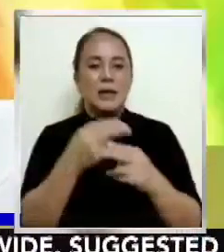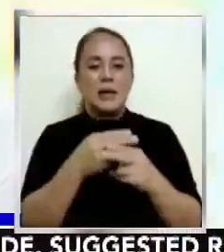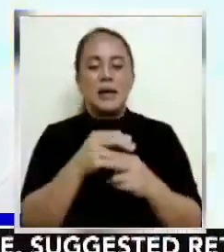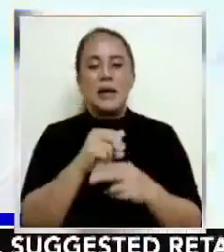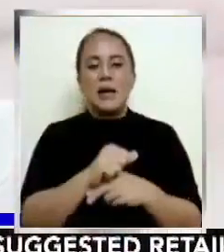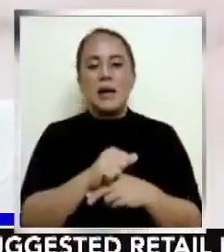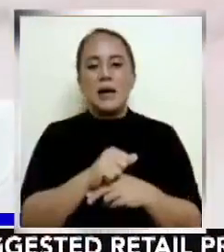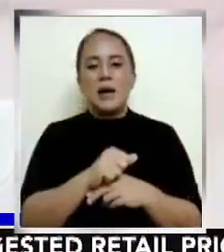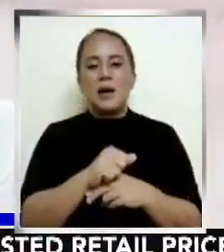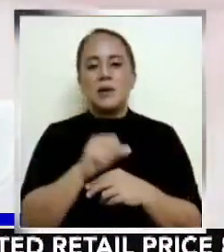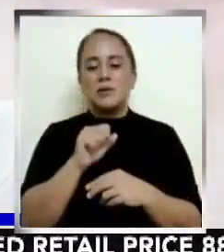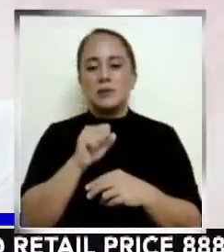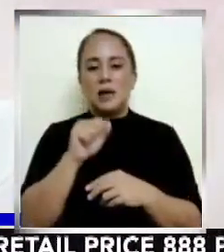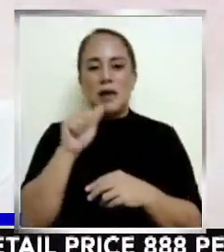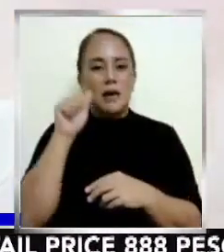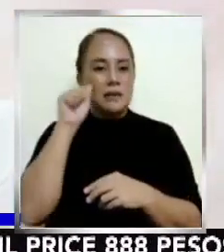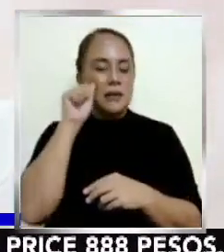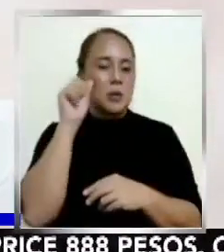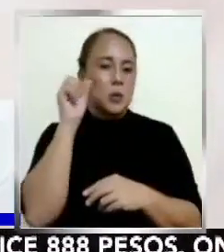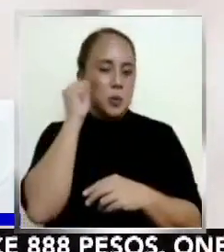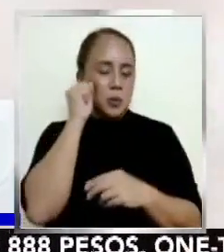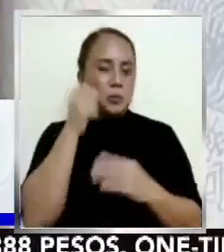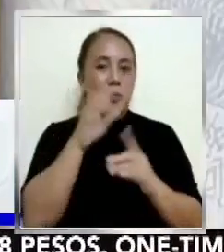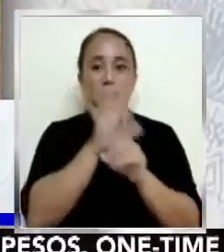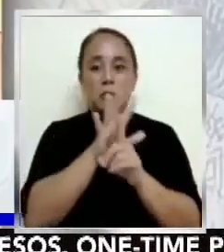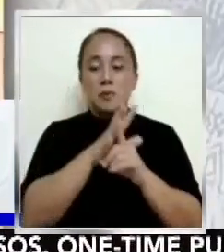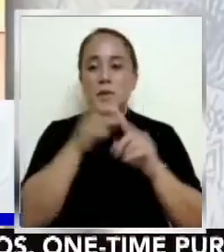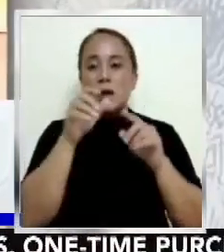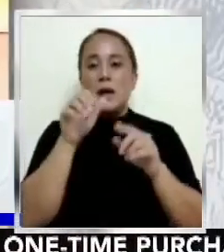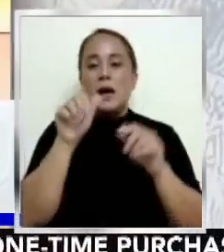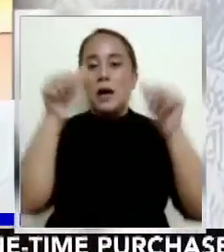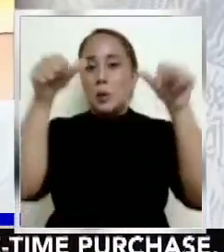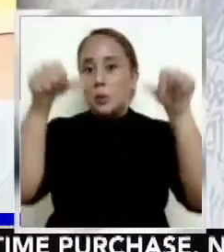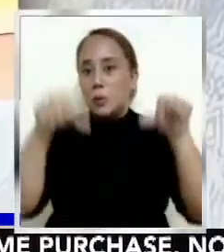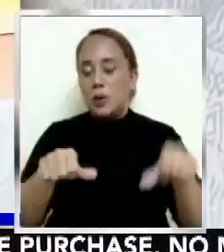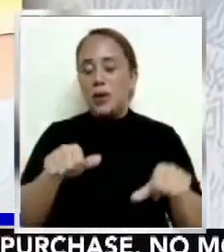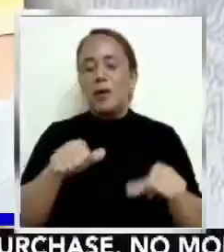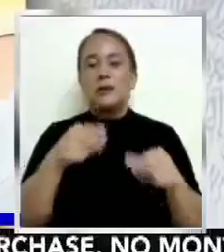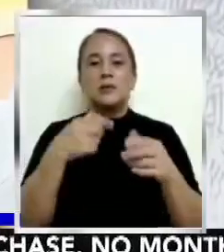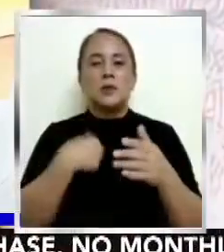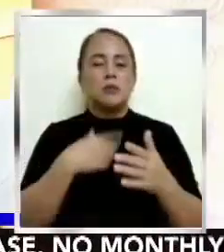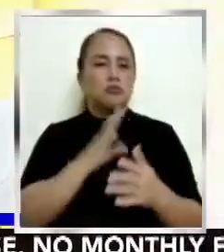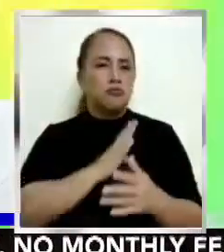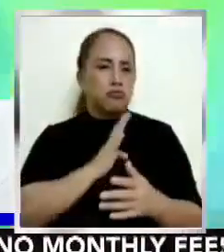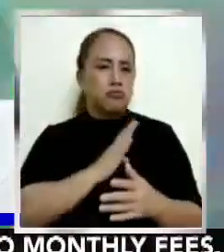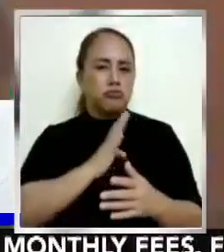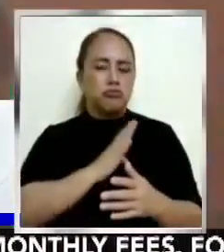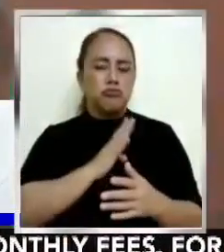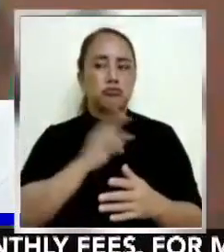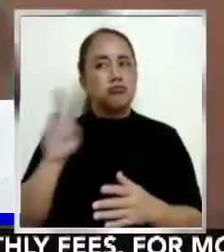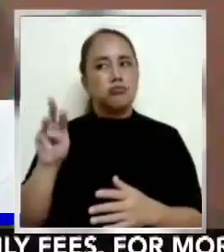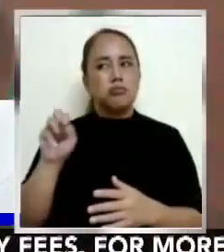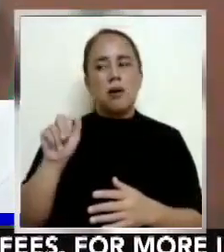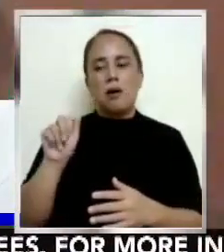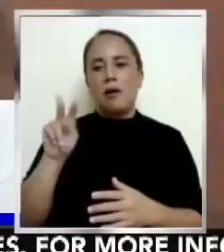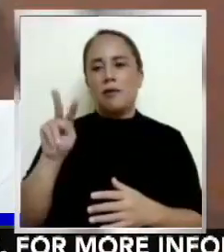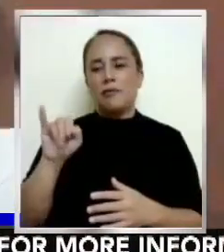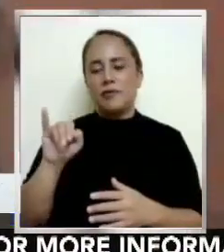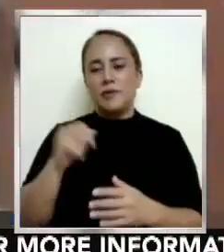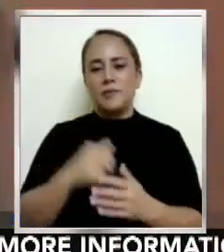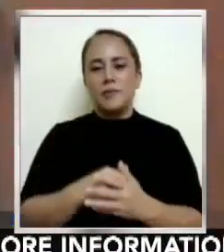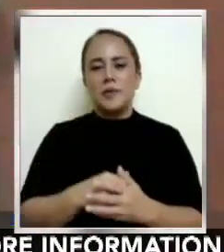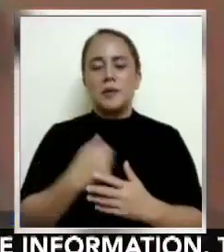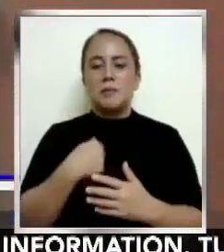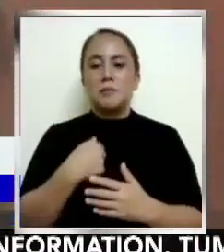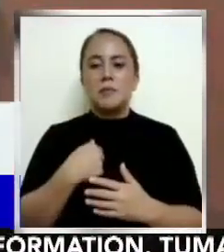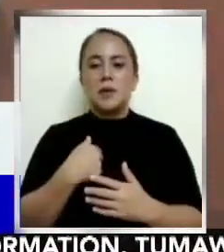Superior. Trending ang post ni Africa tungkol sa kabutihan ng loob ni Mavy. Nag-post lang po kasi ako for